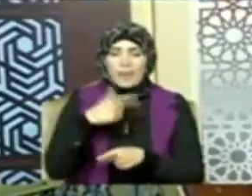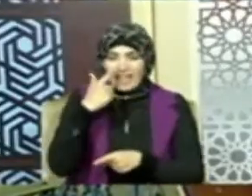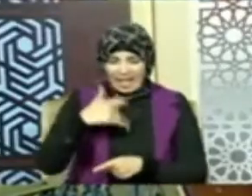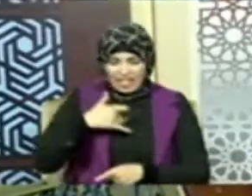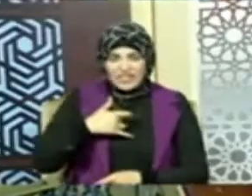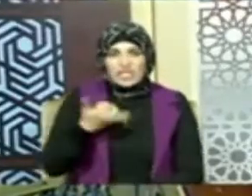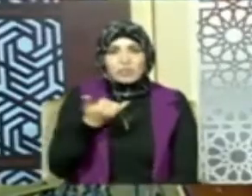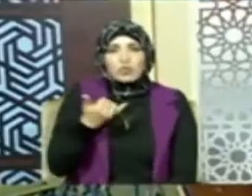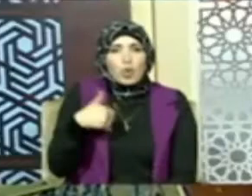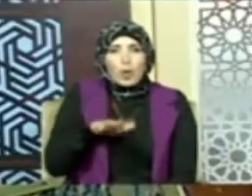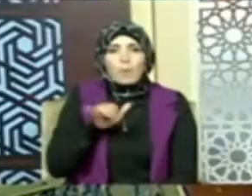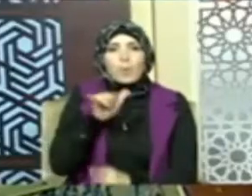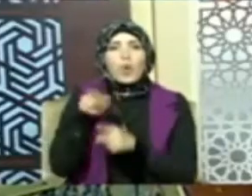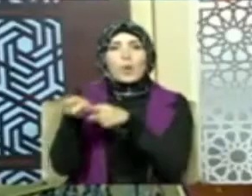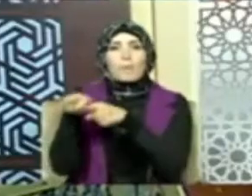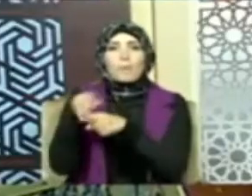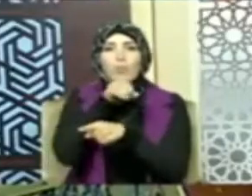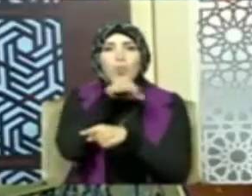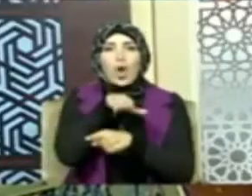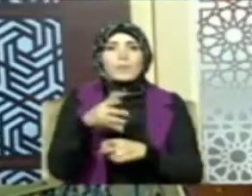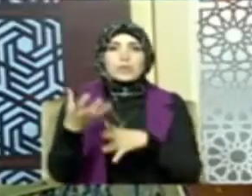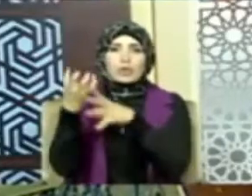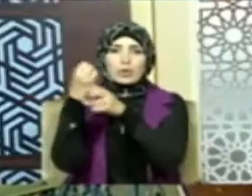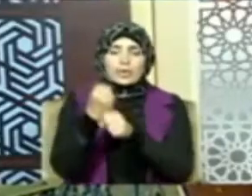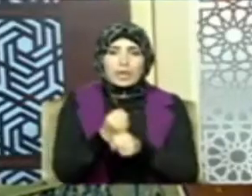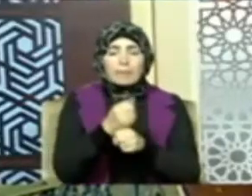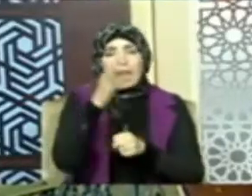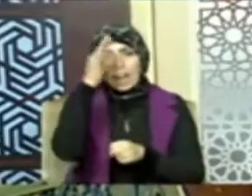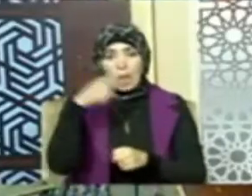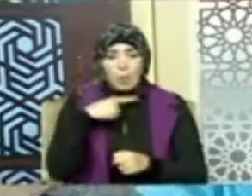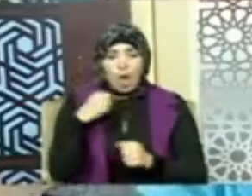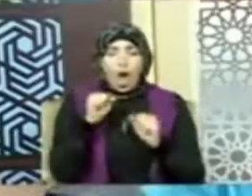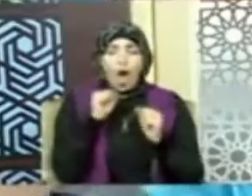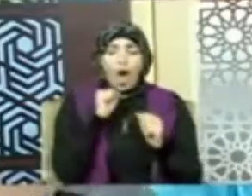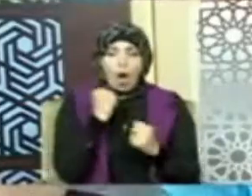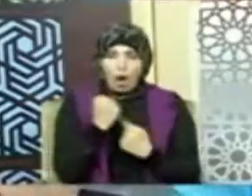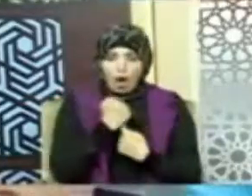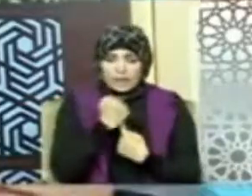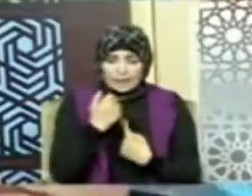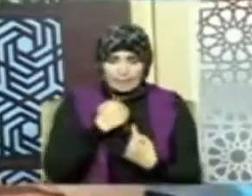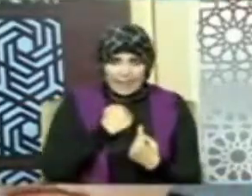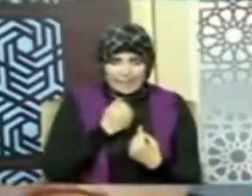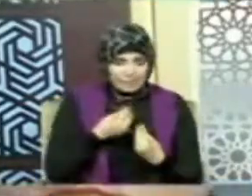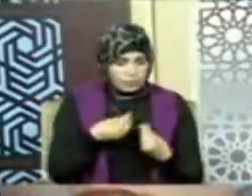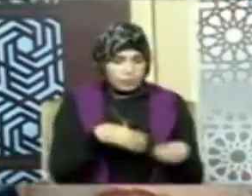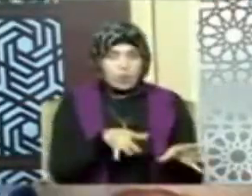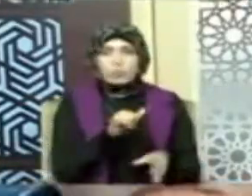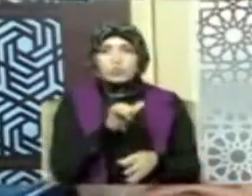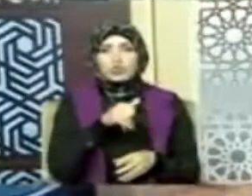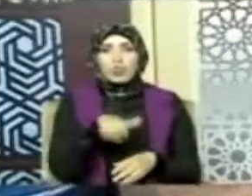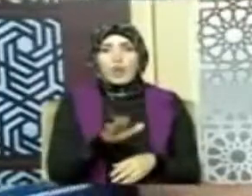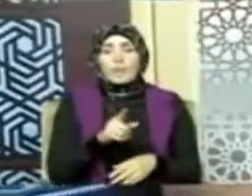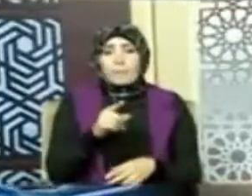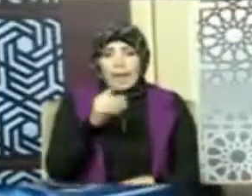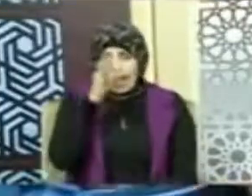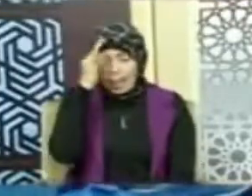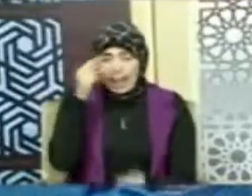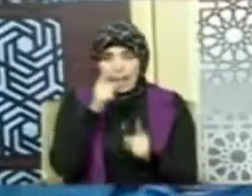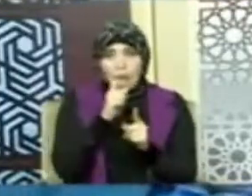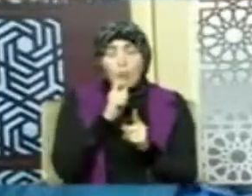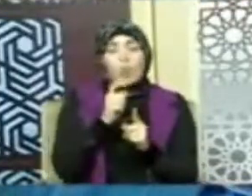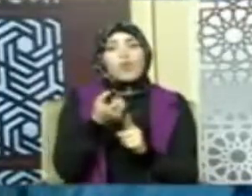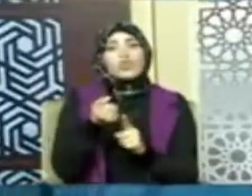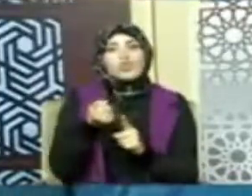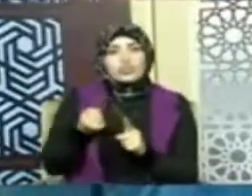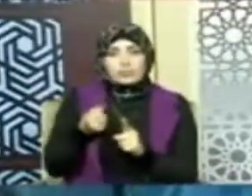على أنفسهم ولو كان بهم خصاصة ومن يوق شح نفسه فأولئك